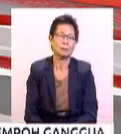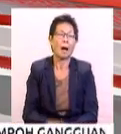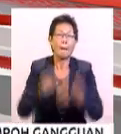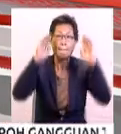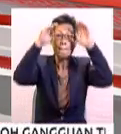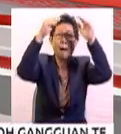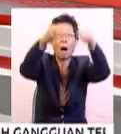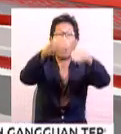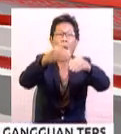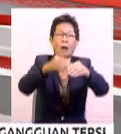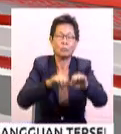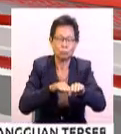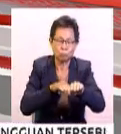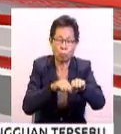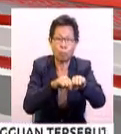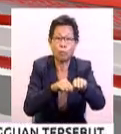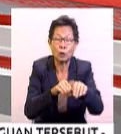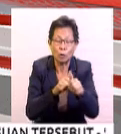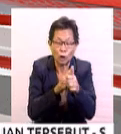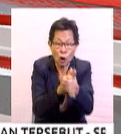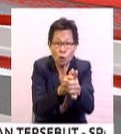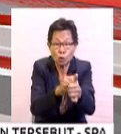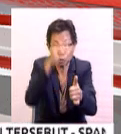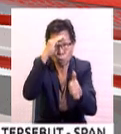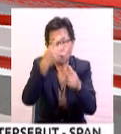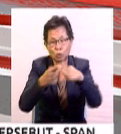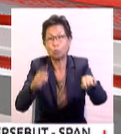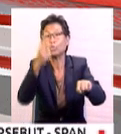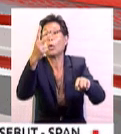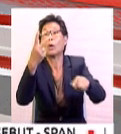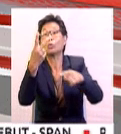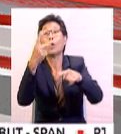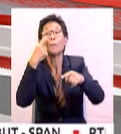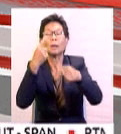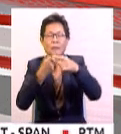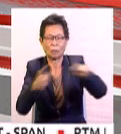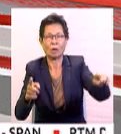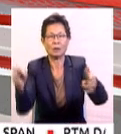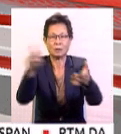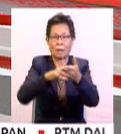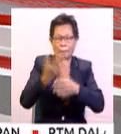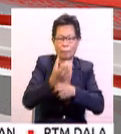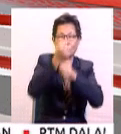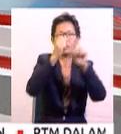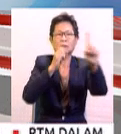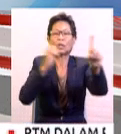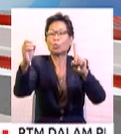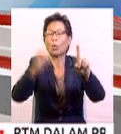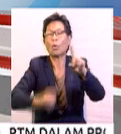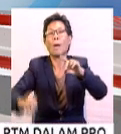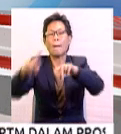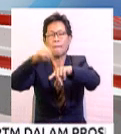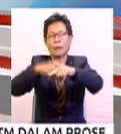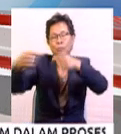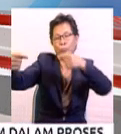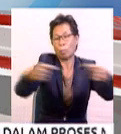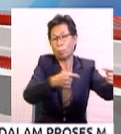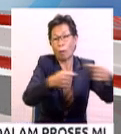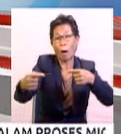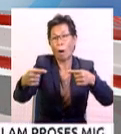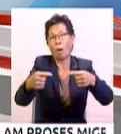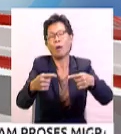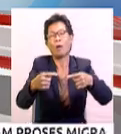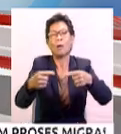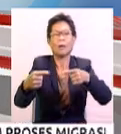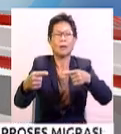Pahang pula mengekori rapat JDT dengan hanya perbezaan 2 mata selepas mencatat kemenangan tipis 1-0 ketika bertandang ke